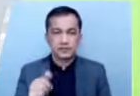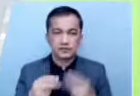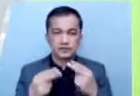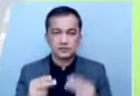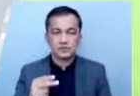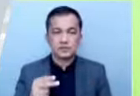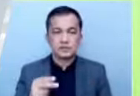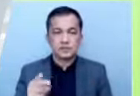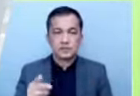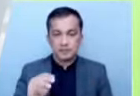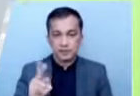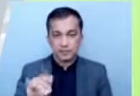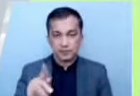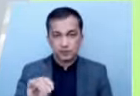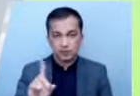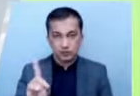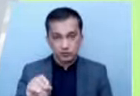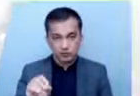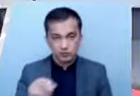Nakatutok, 24 Oras.